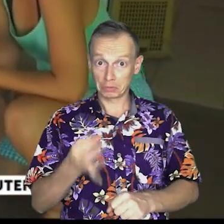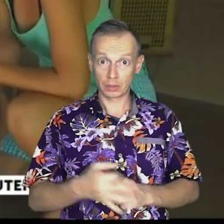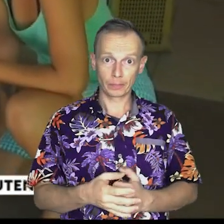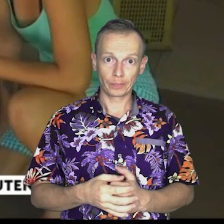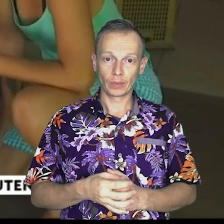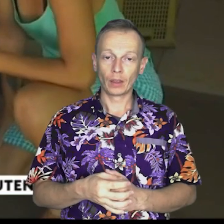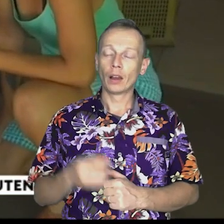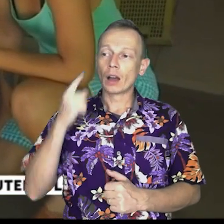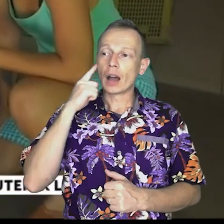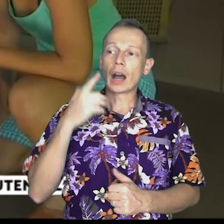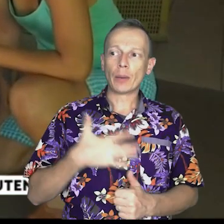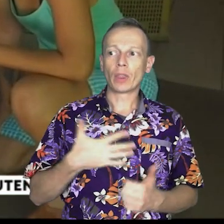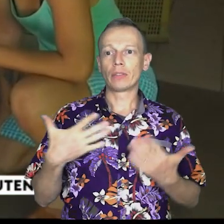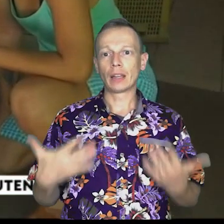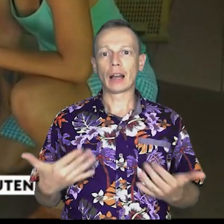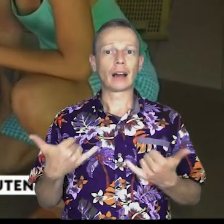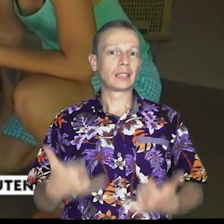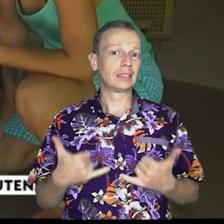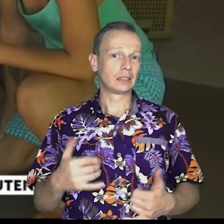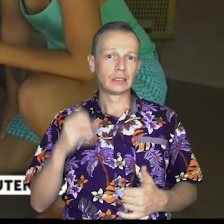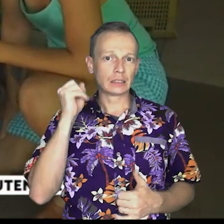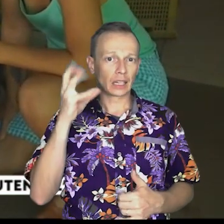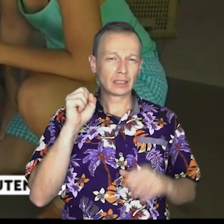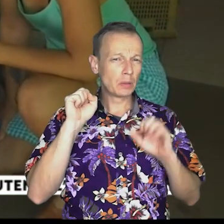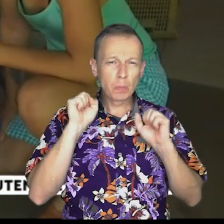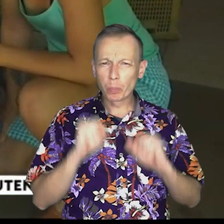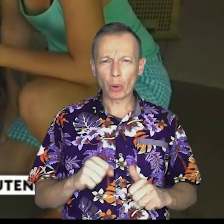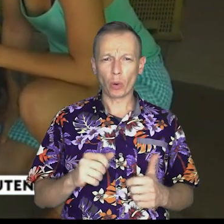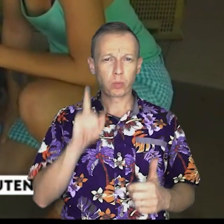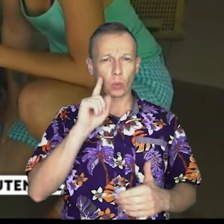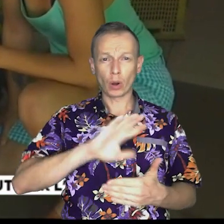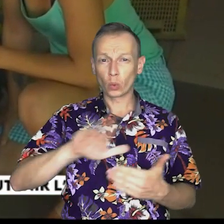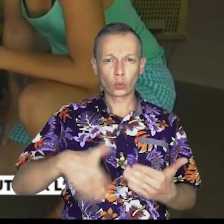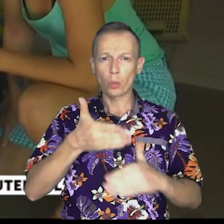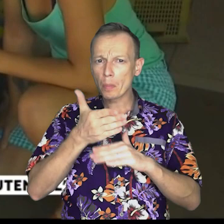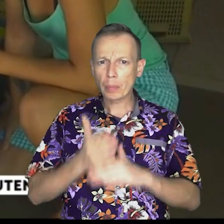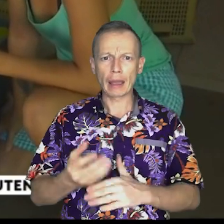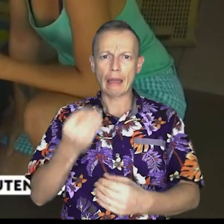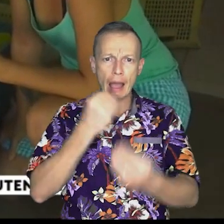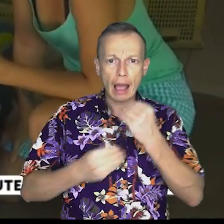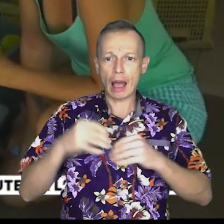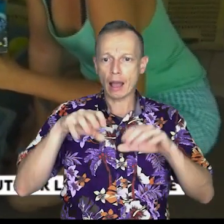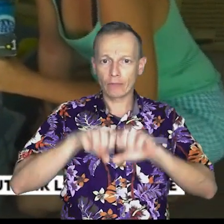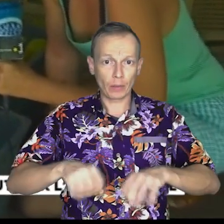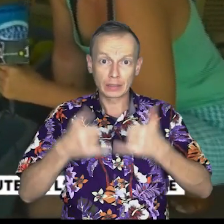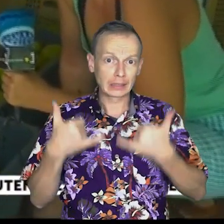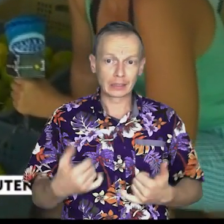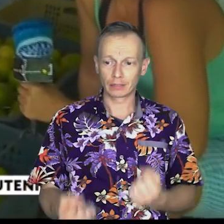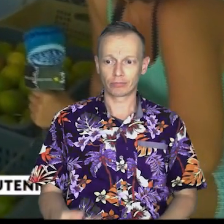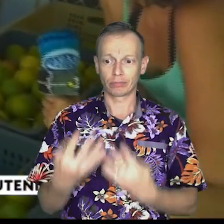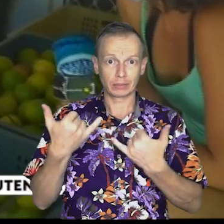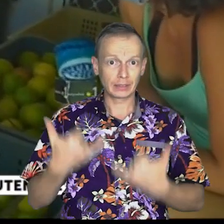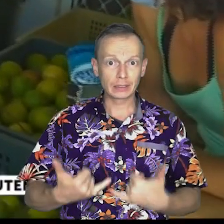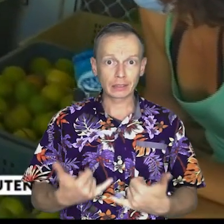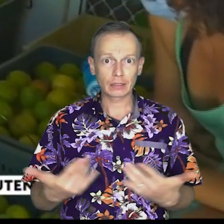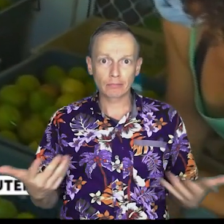aujourd'hui? Je pense que nous sommes dans un pays qui a tout pour produire ce qu'on veut